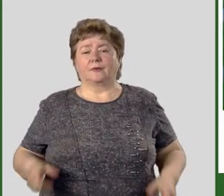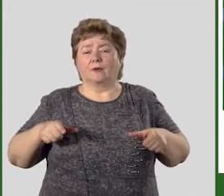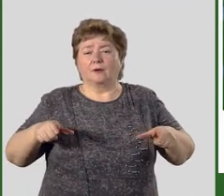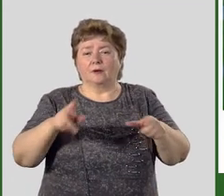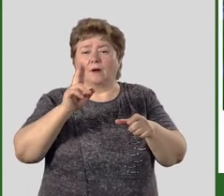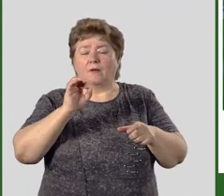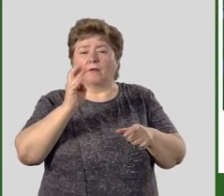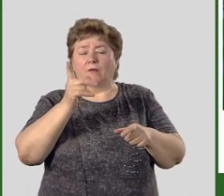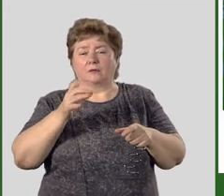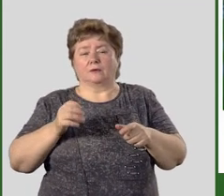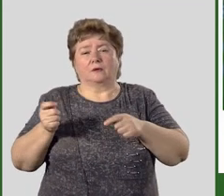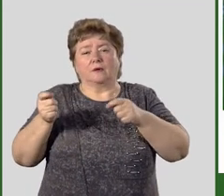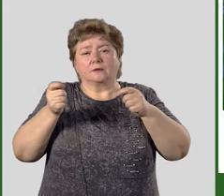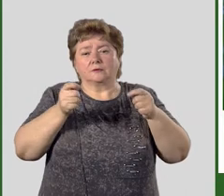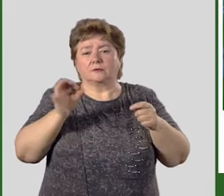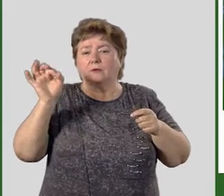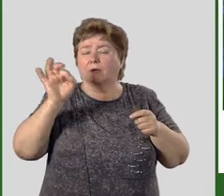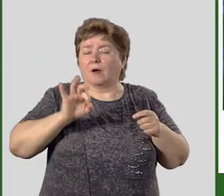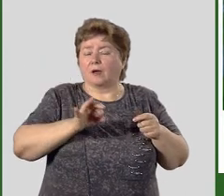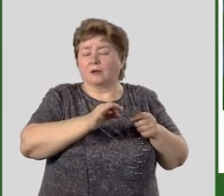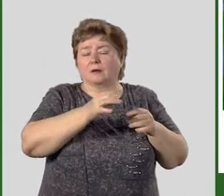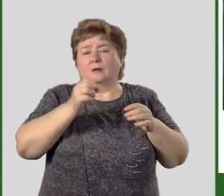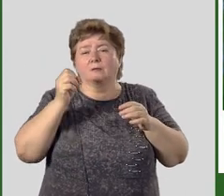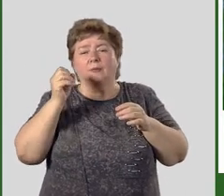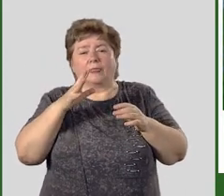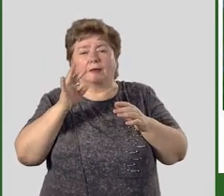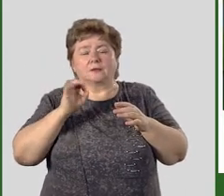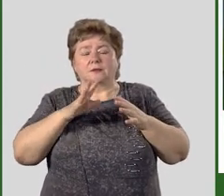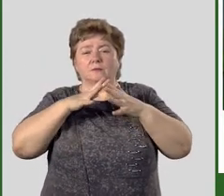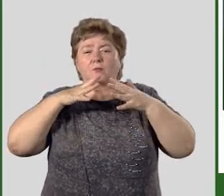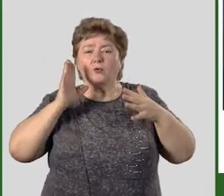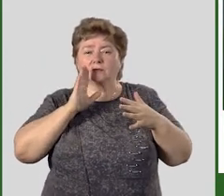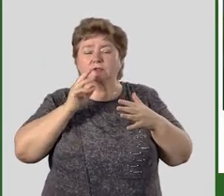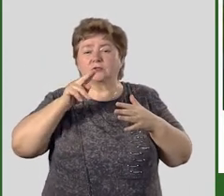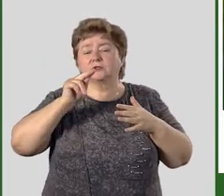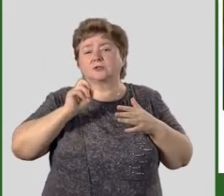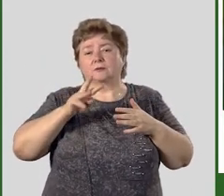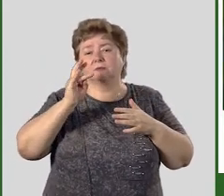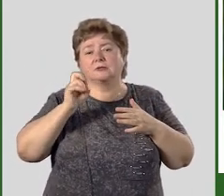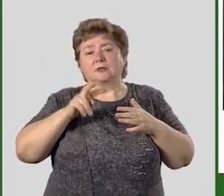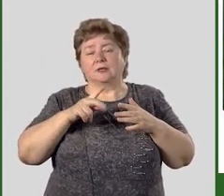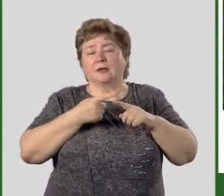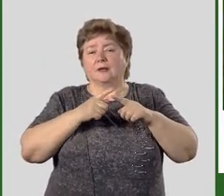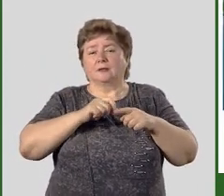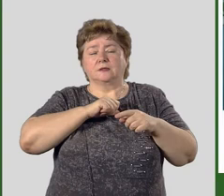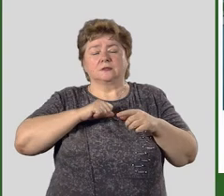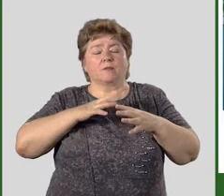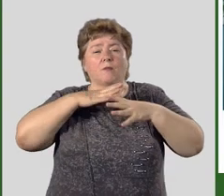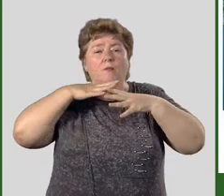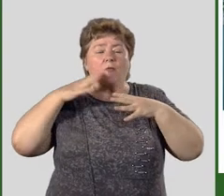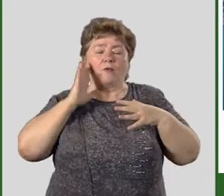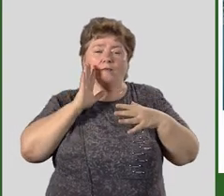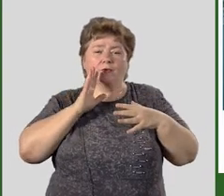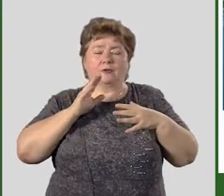Река Конго несет в океан в 15 раз больше воды, чем Нил. Это самая